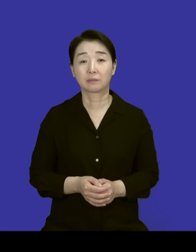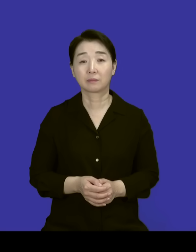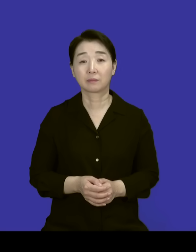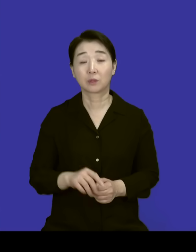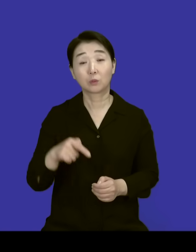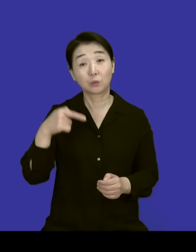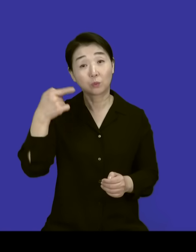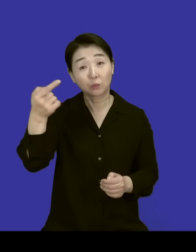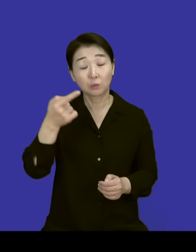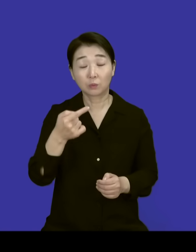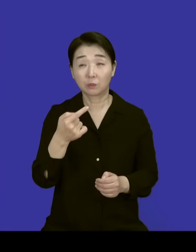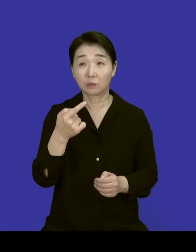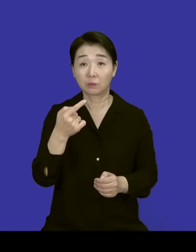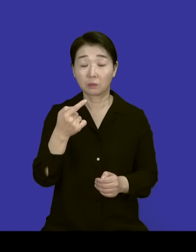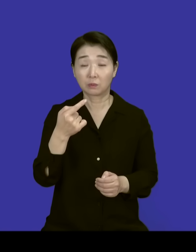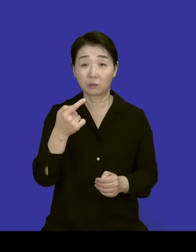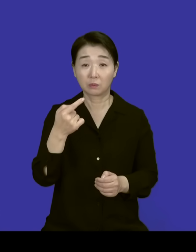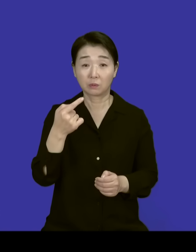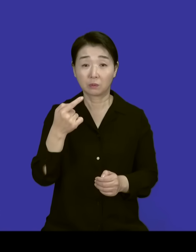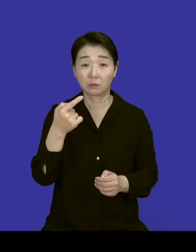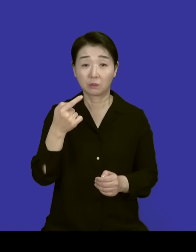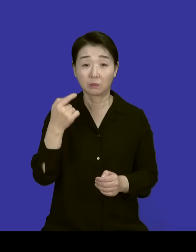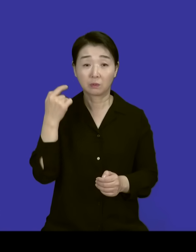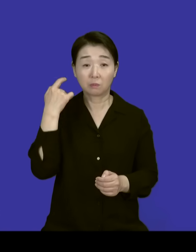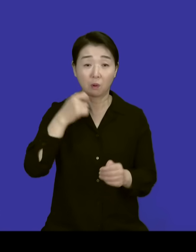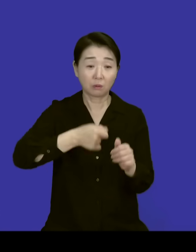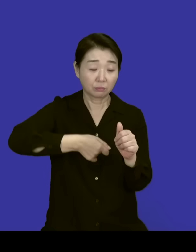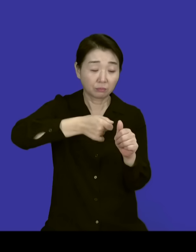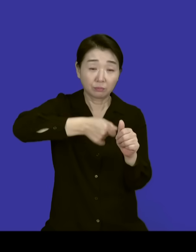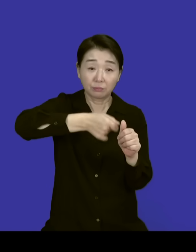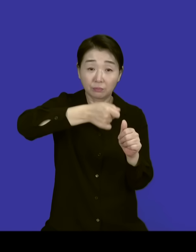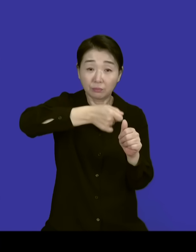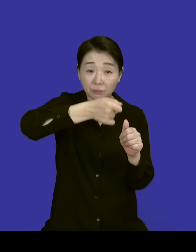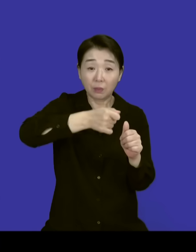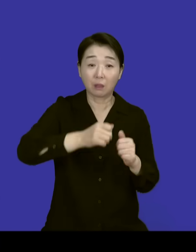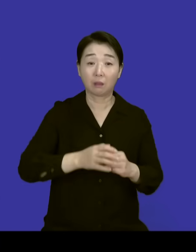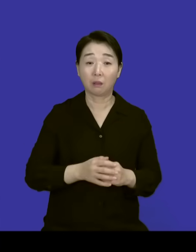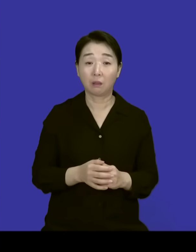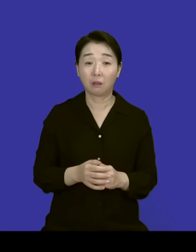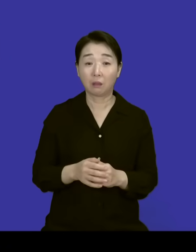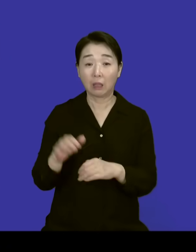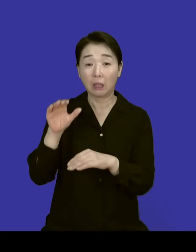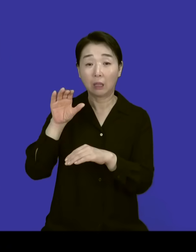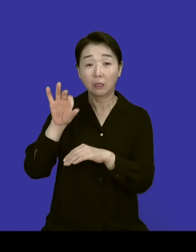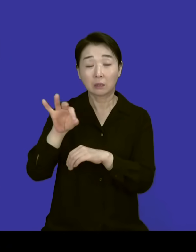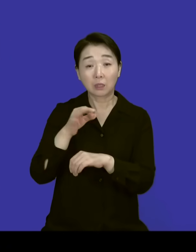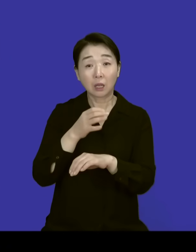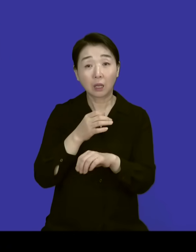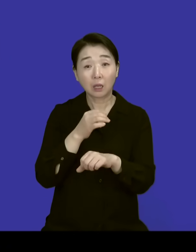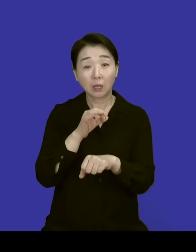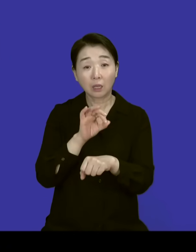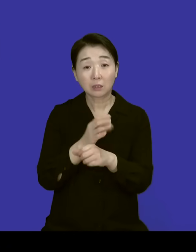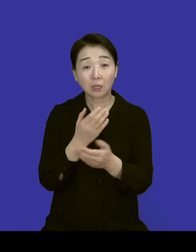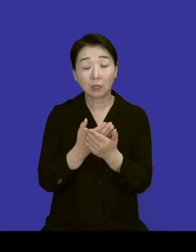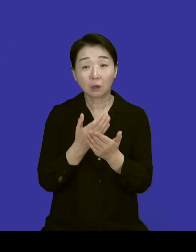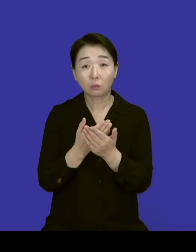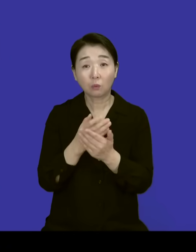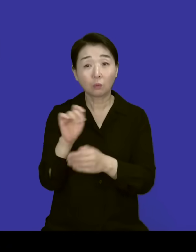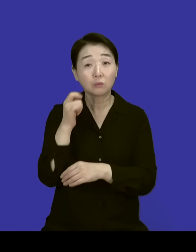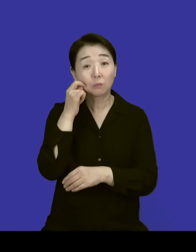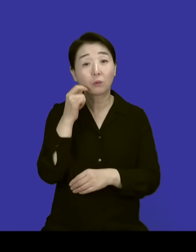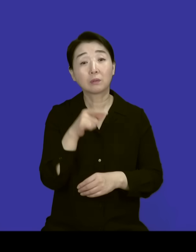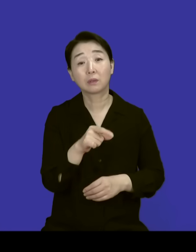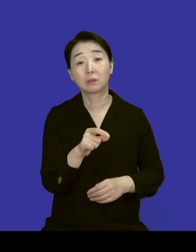그리고 나서 잘라드리고 저한테 갑자기 차를 사달라는 거야. 그래서 자동차요? 운전도 못하는데 아파서